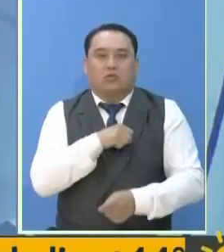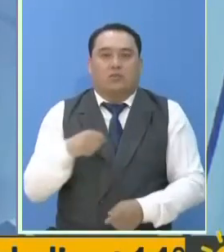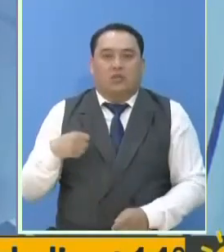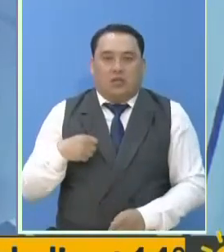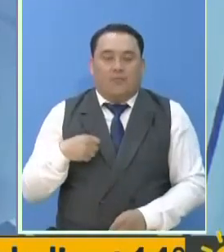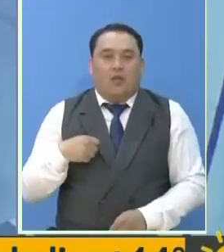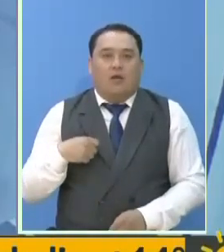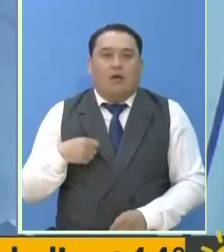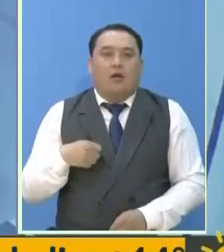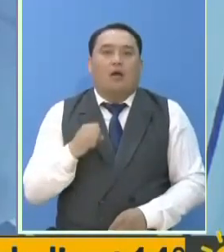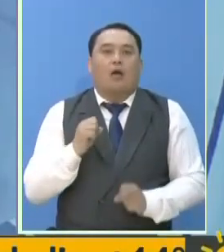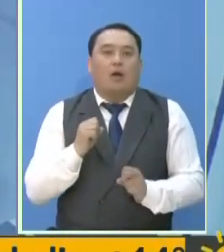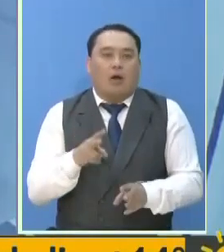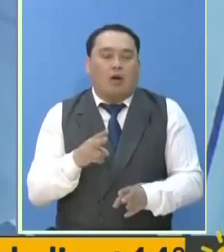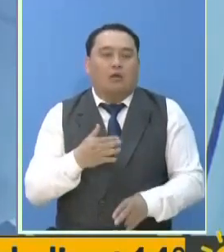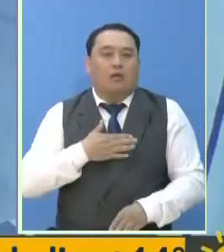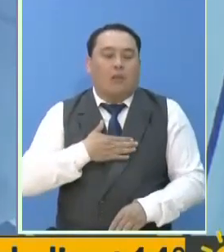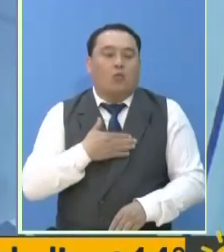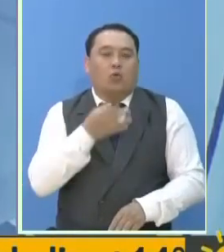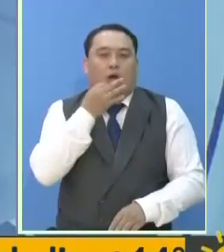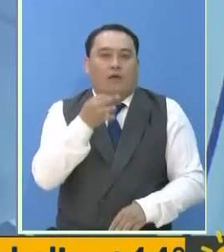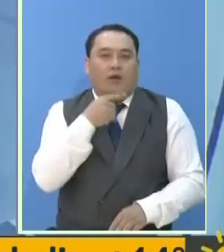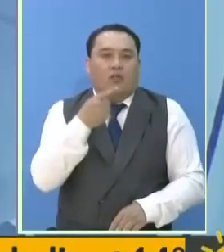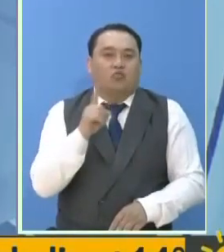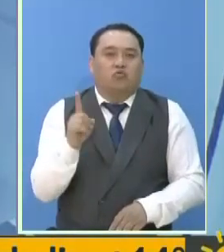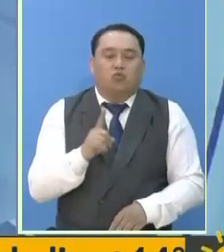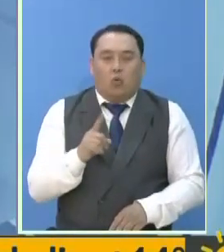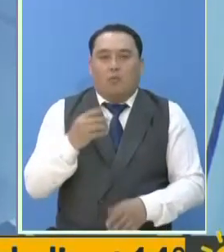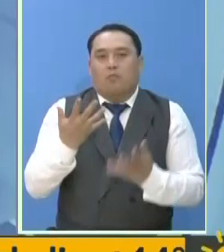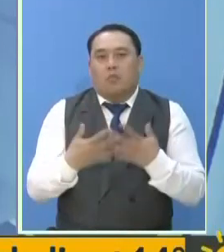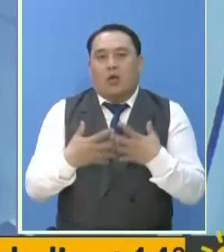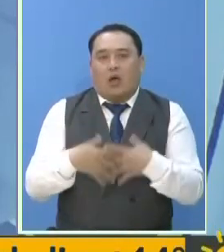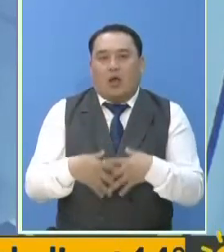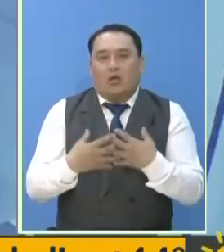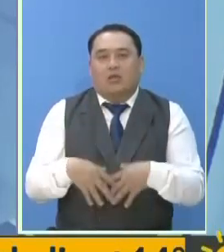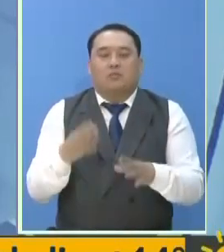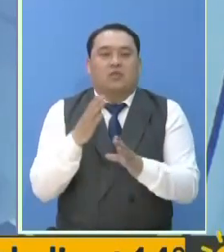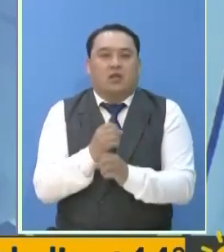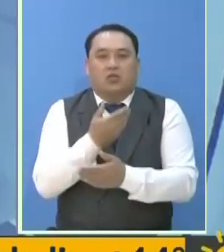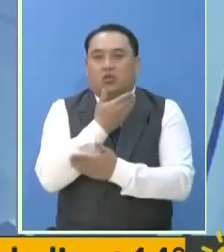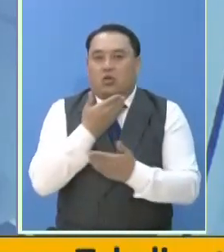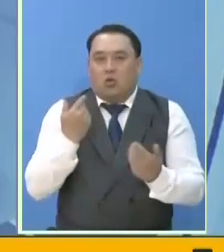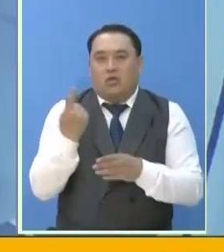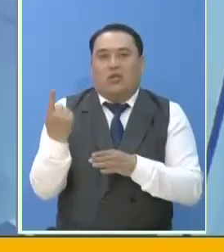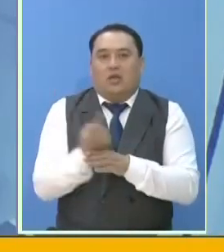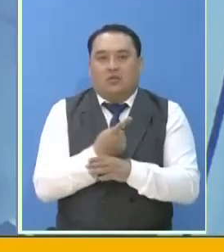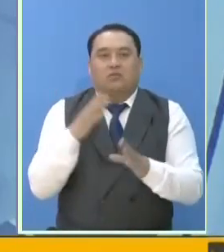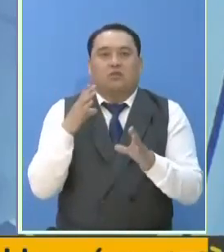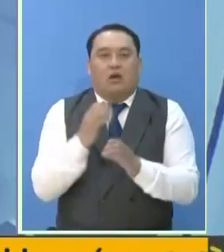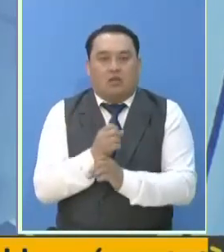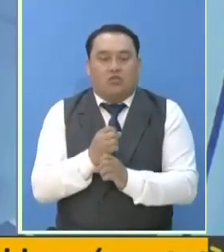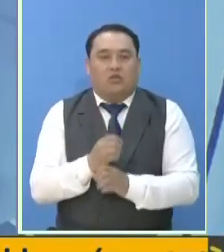самостоятельно. Как таковое, будем говорить, таких подходов или механизмов сокращения нету. Единственное, при